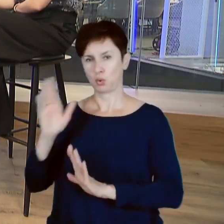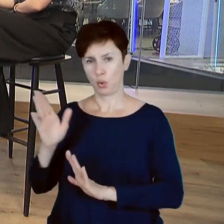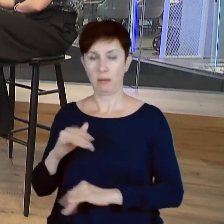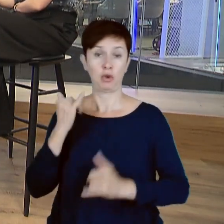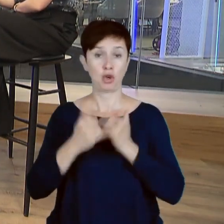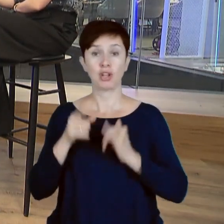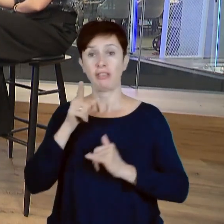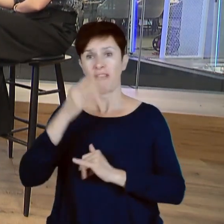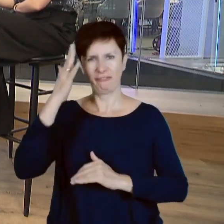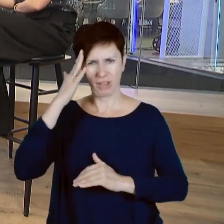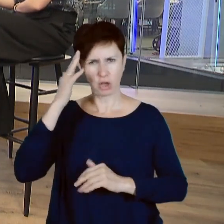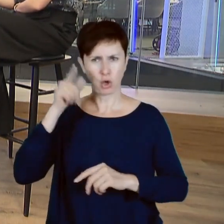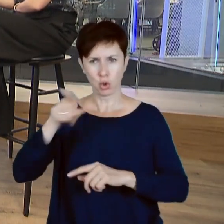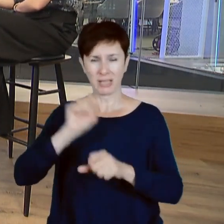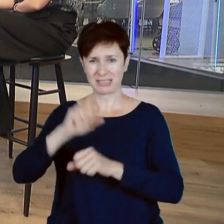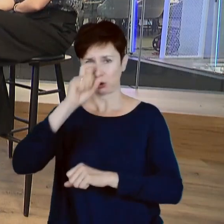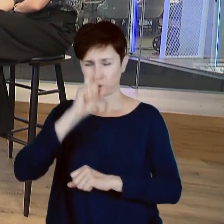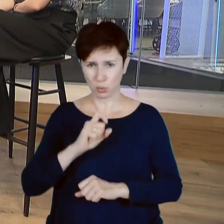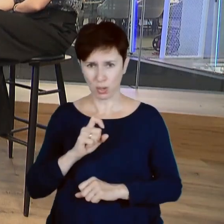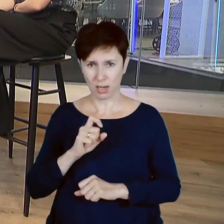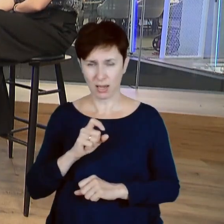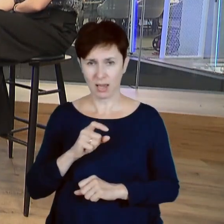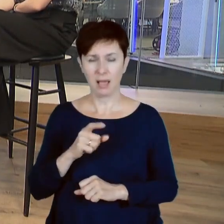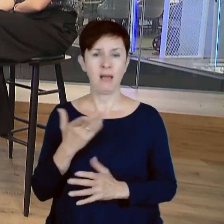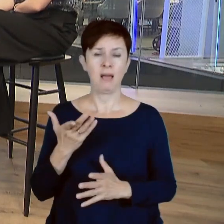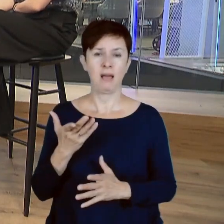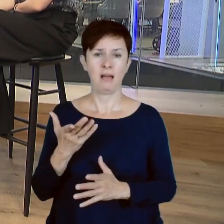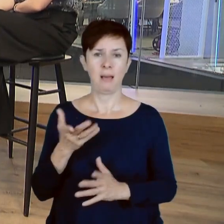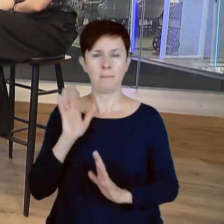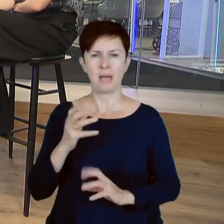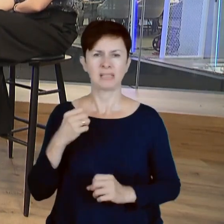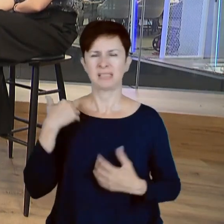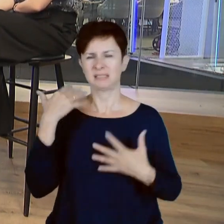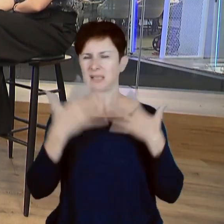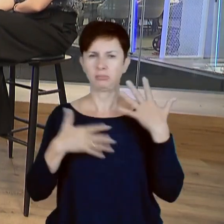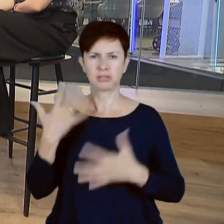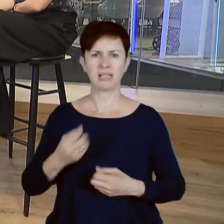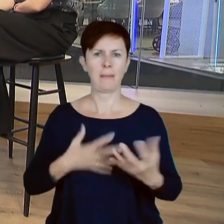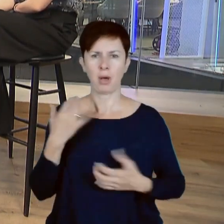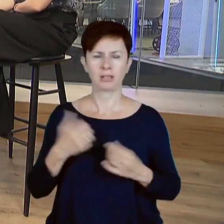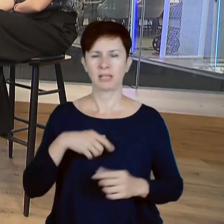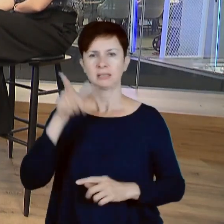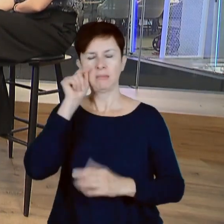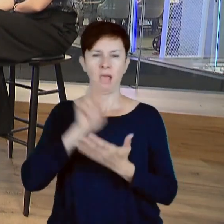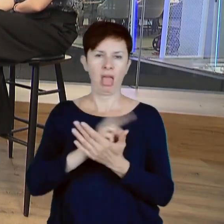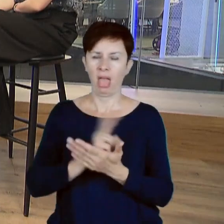i chcesz i wiesz, że się będziesz spodziewać zaburzeń emocjonalnych, nieprzespanych nocy,